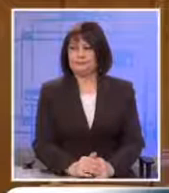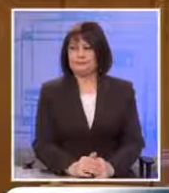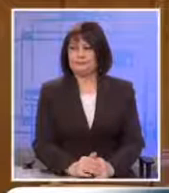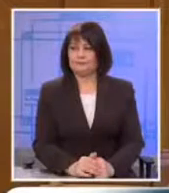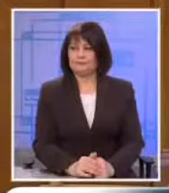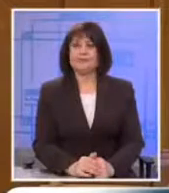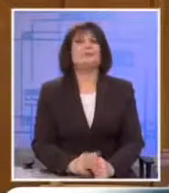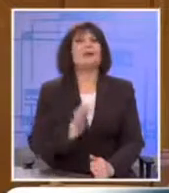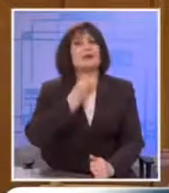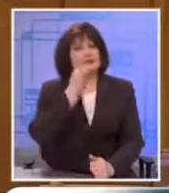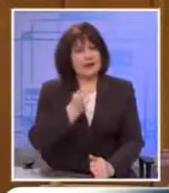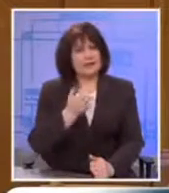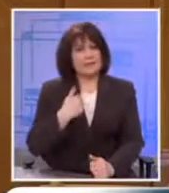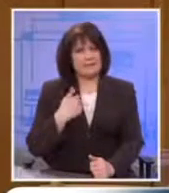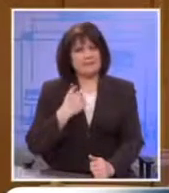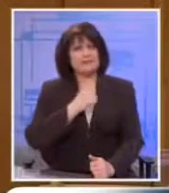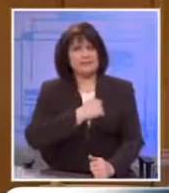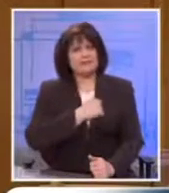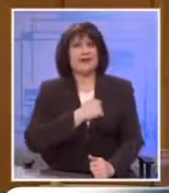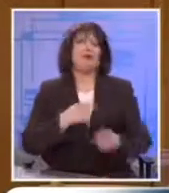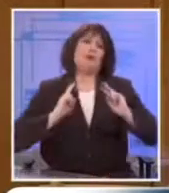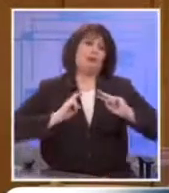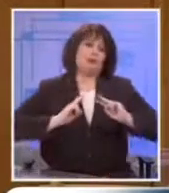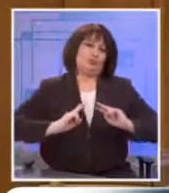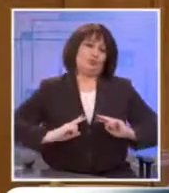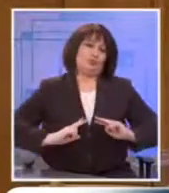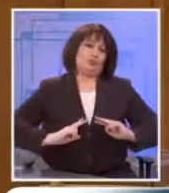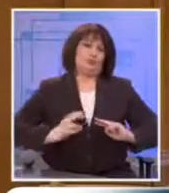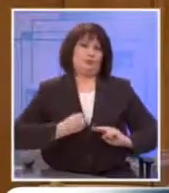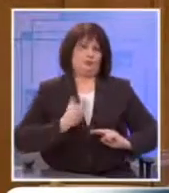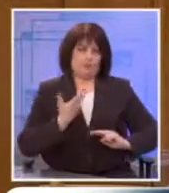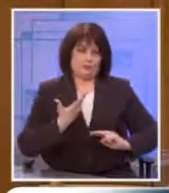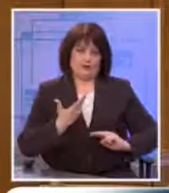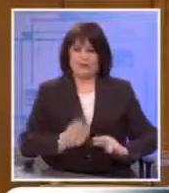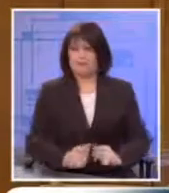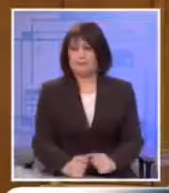Και θα έλεγα ότι για μας αποτελεί μεγάλη ανακούφιση.